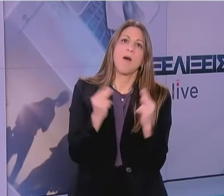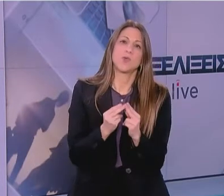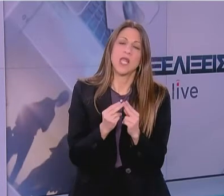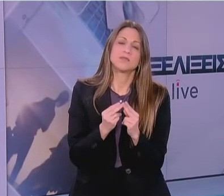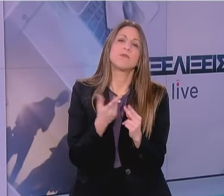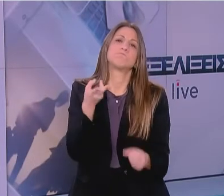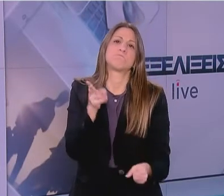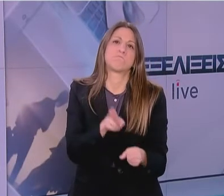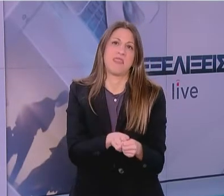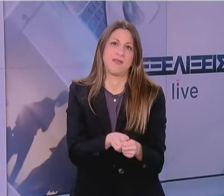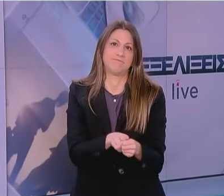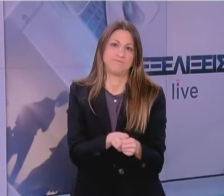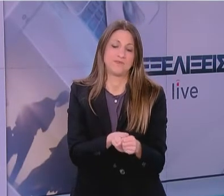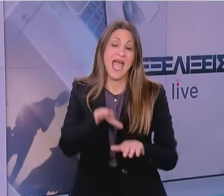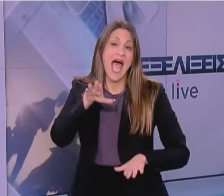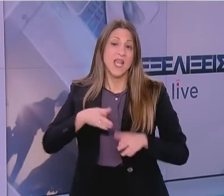και όταν είναι στον αναπνευστήρα.